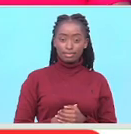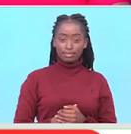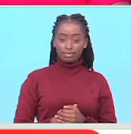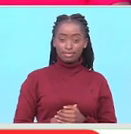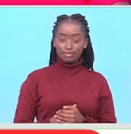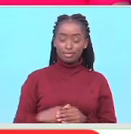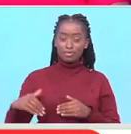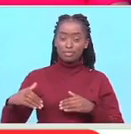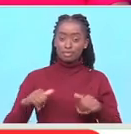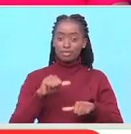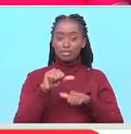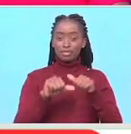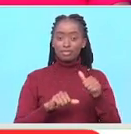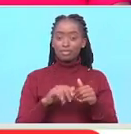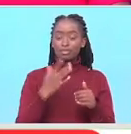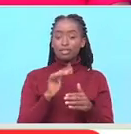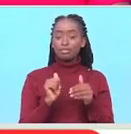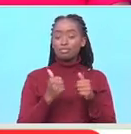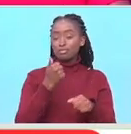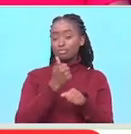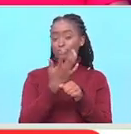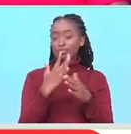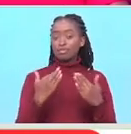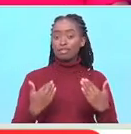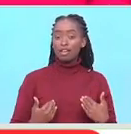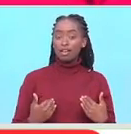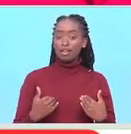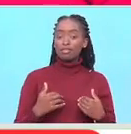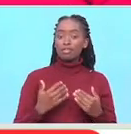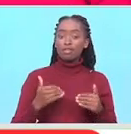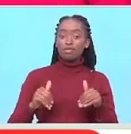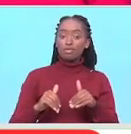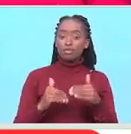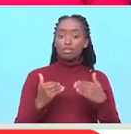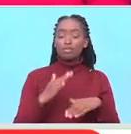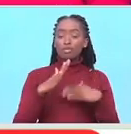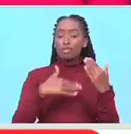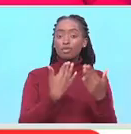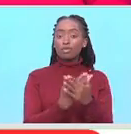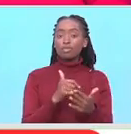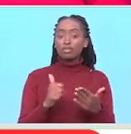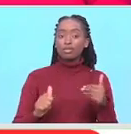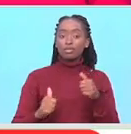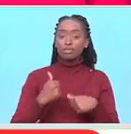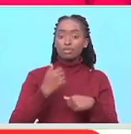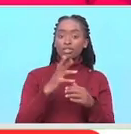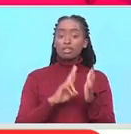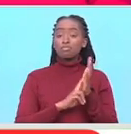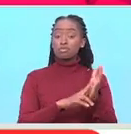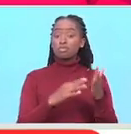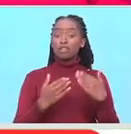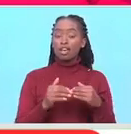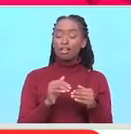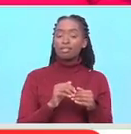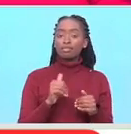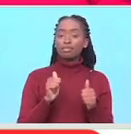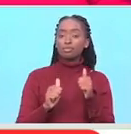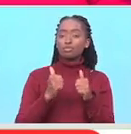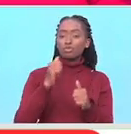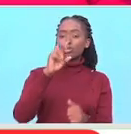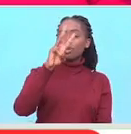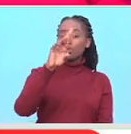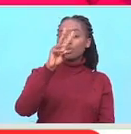wake alijitetea dhidi ya madai 12 dhidi yake yaliyowasilishwa na mwakilishi wadi wa SC